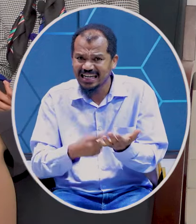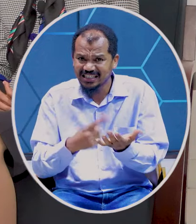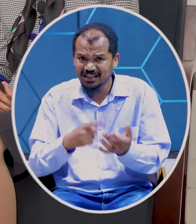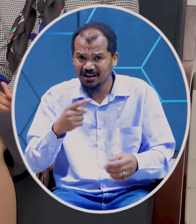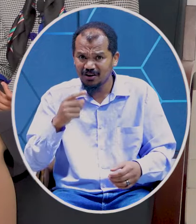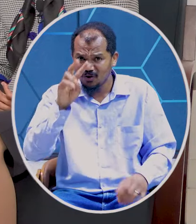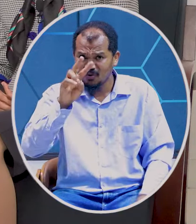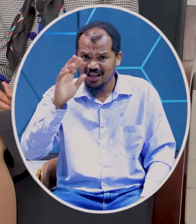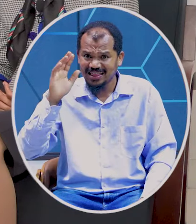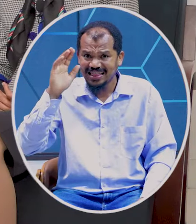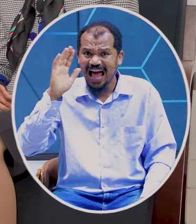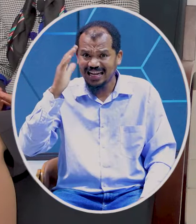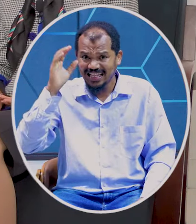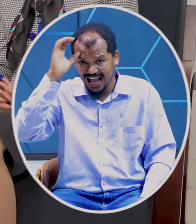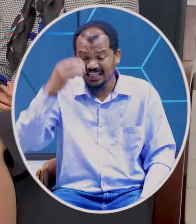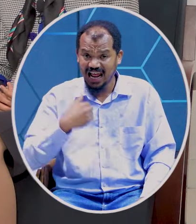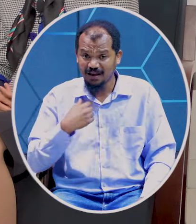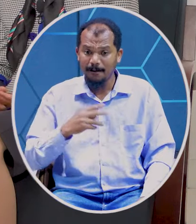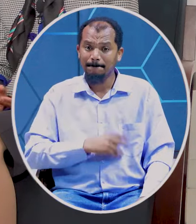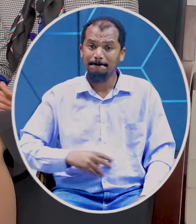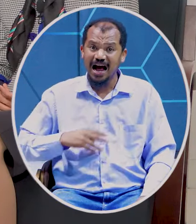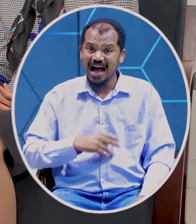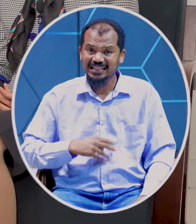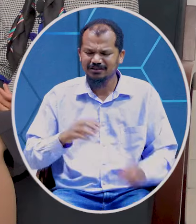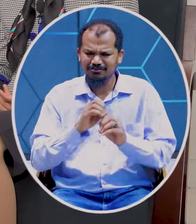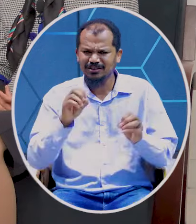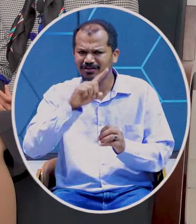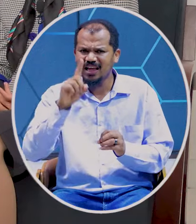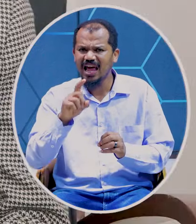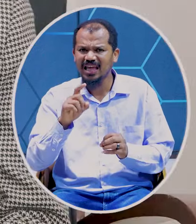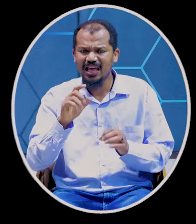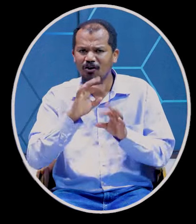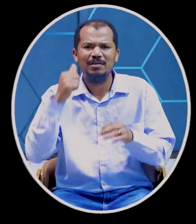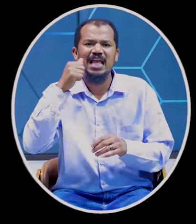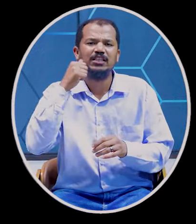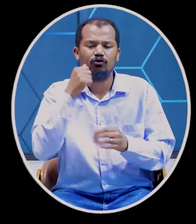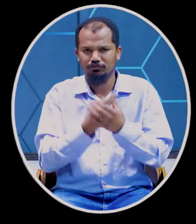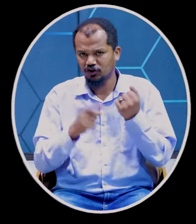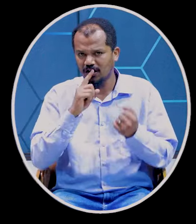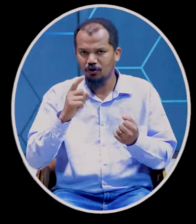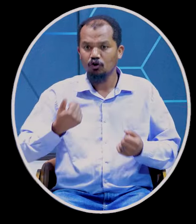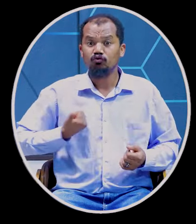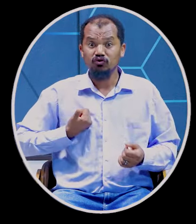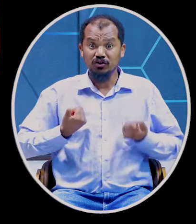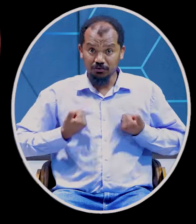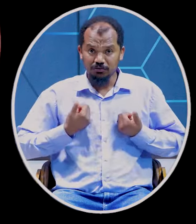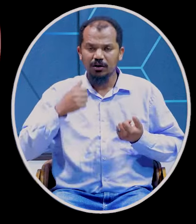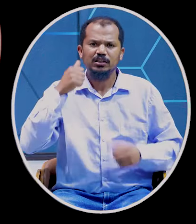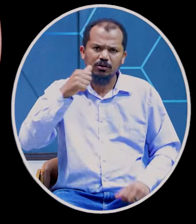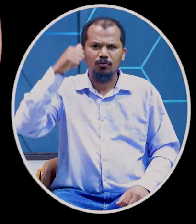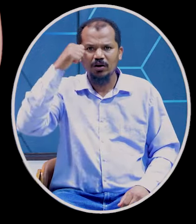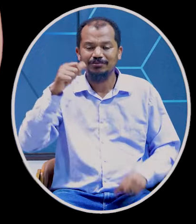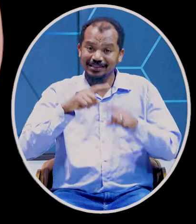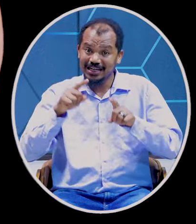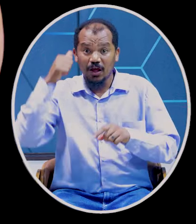የሴቶች ብቻ ነው ሁለቱ የካንሰር አይነቶች? ያው የማህፀን ምንም ጥያቄ የለውም የሴቶች ብቻ ነው። የጡት ካንሰር ወንዶችም ላይ ይከሰታል። መጠኑ